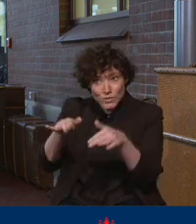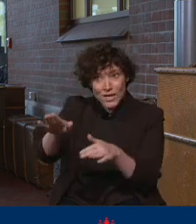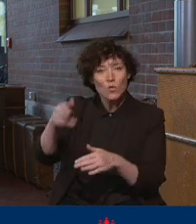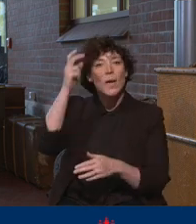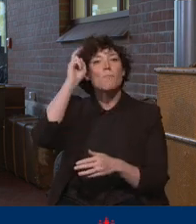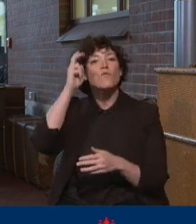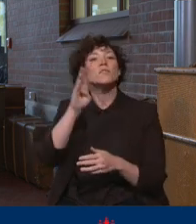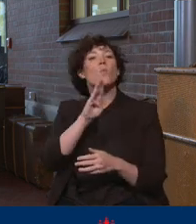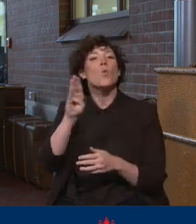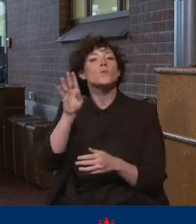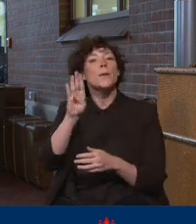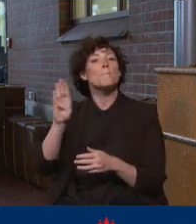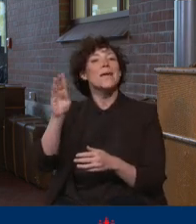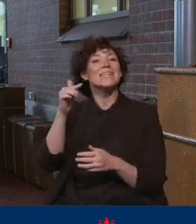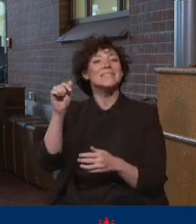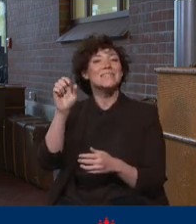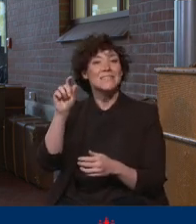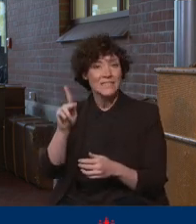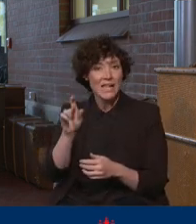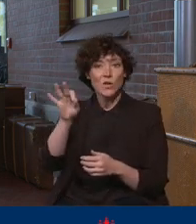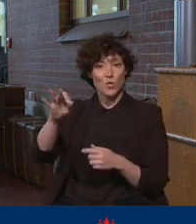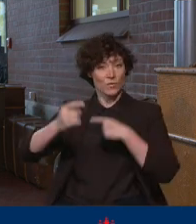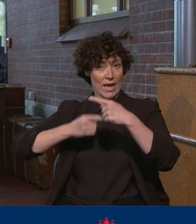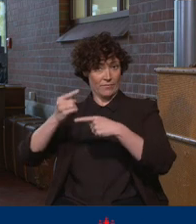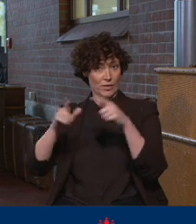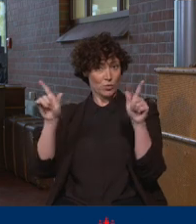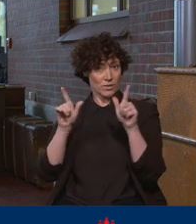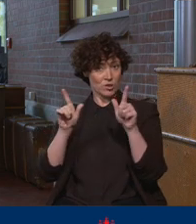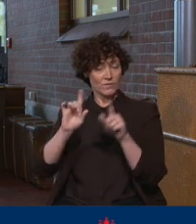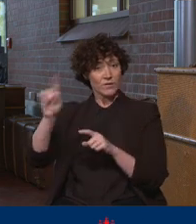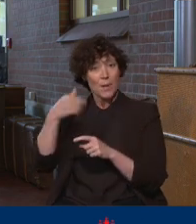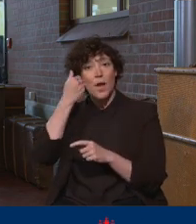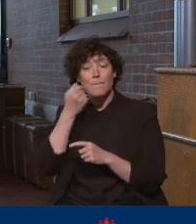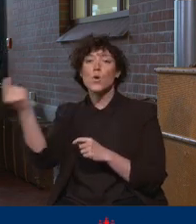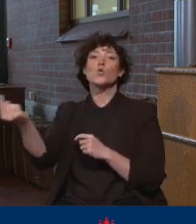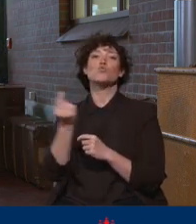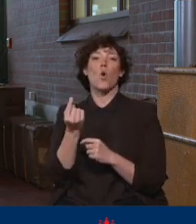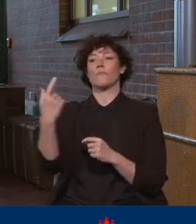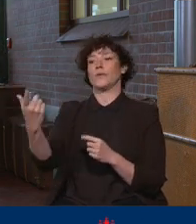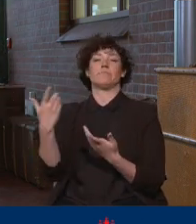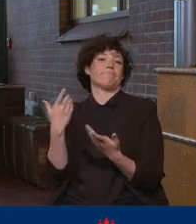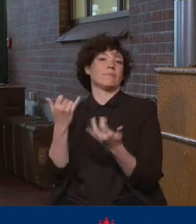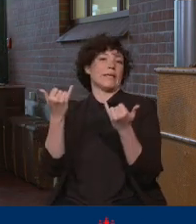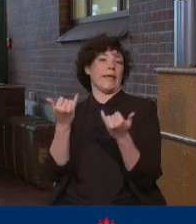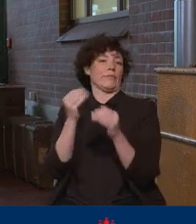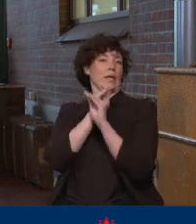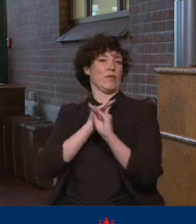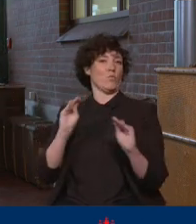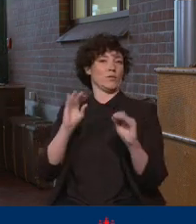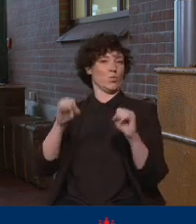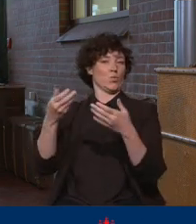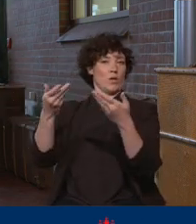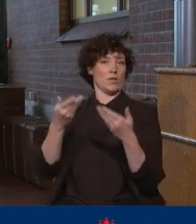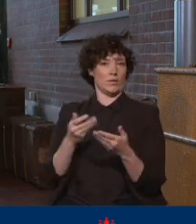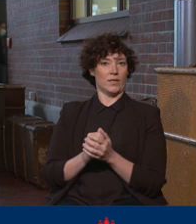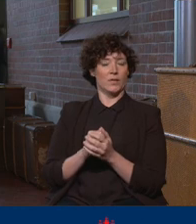heute für die belebung entwicklungsgesellschaft einmal nach vorne um diese statements abzugeben erhöhen die regie hat gesagt sie sollten